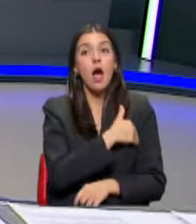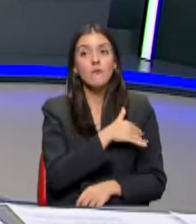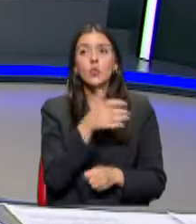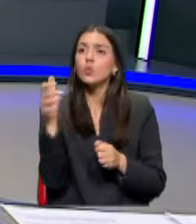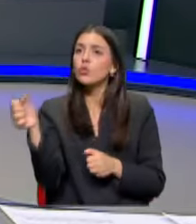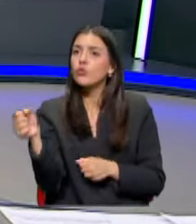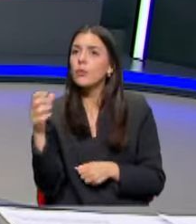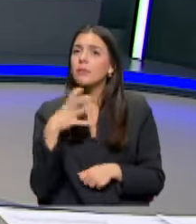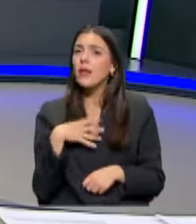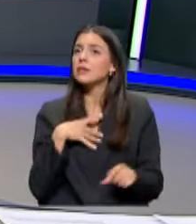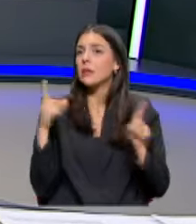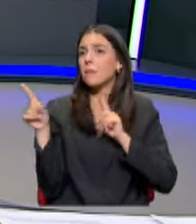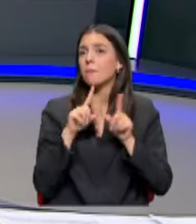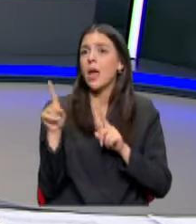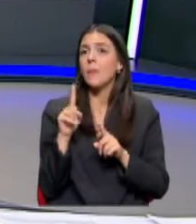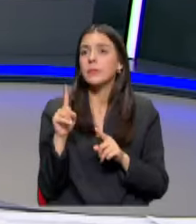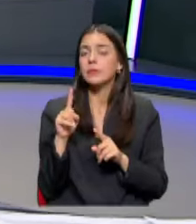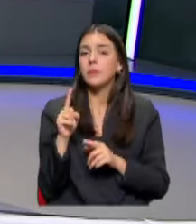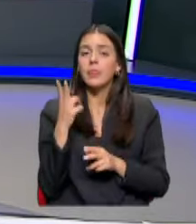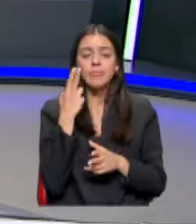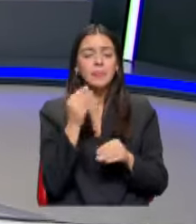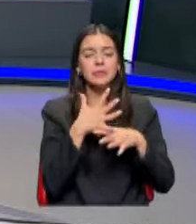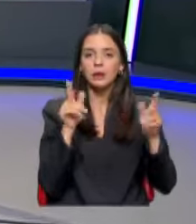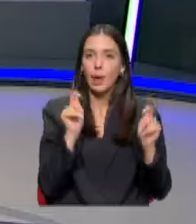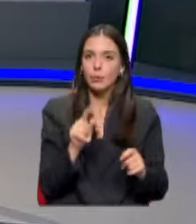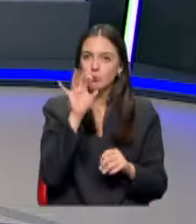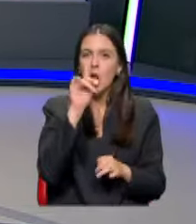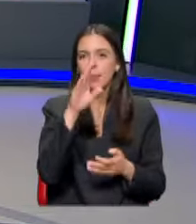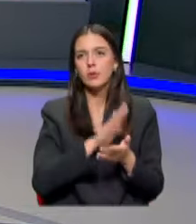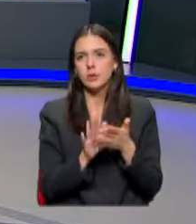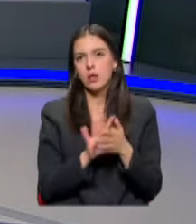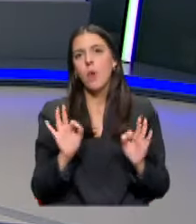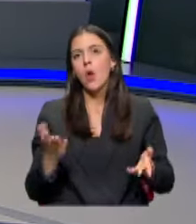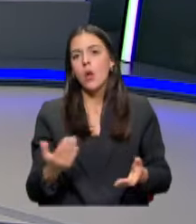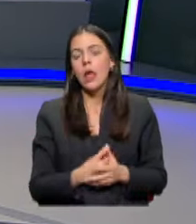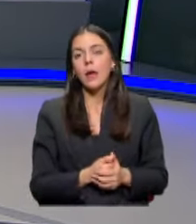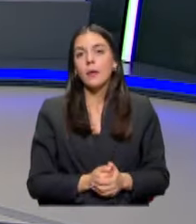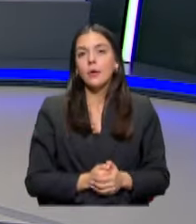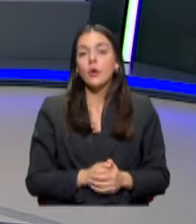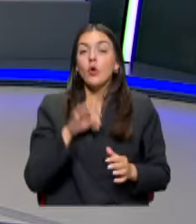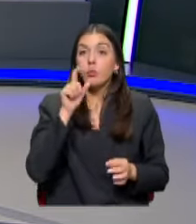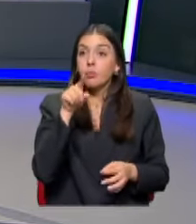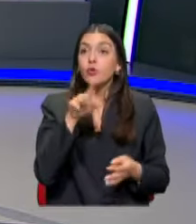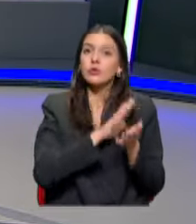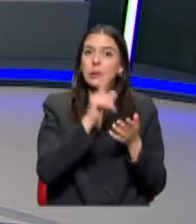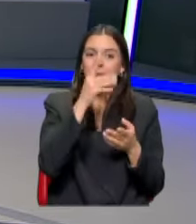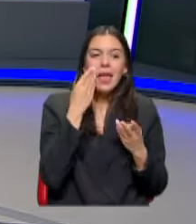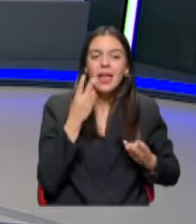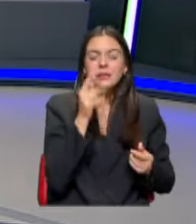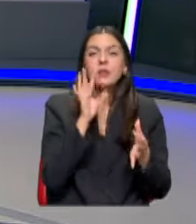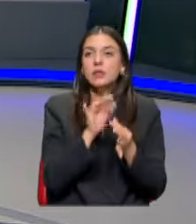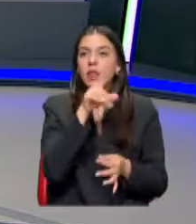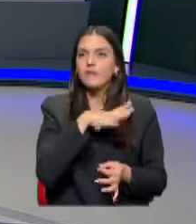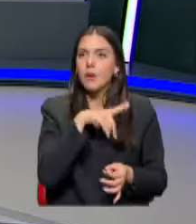tutup kendinizi mahkemeye aklattırıyorsunuz. İşte böyle bir düzen yani. Böyle bir düzen. Bu düzenin bir de ezilenleri var.